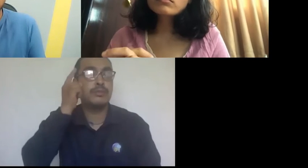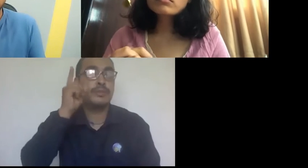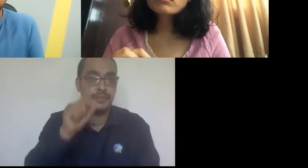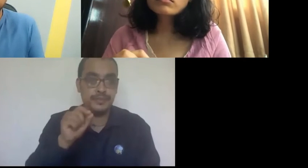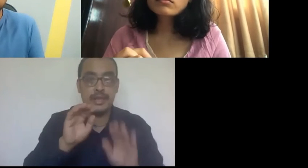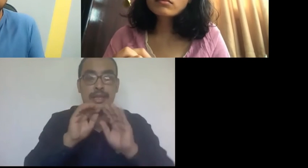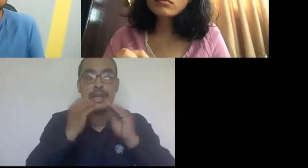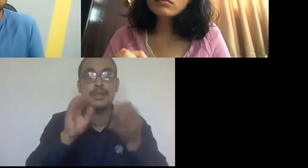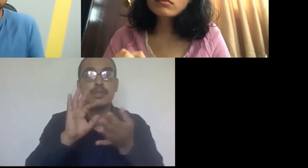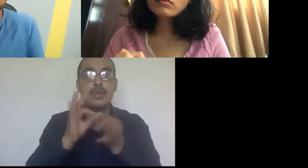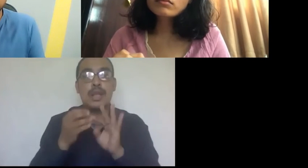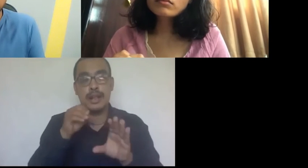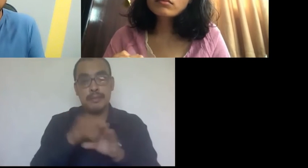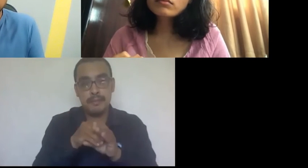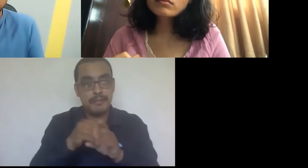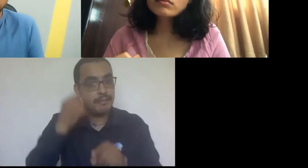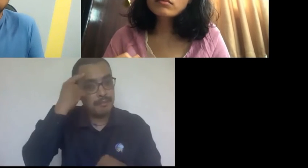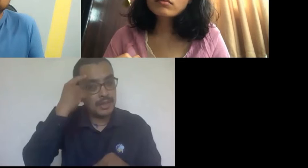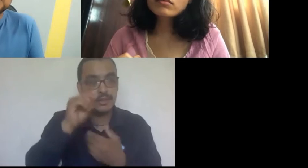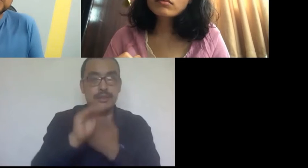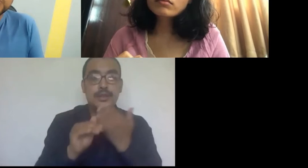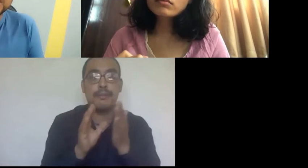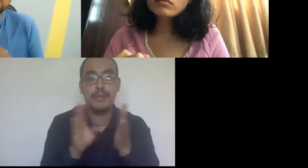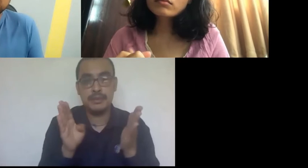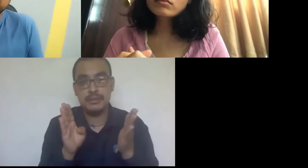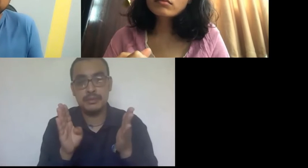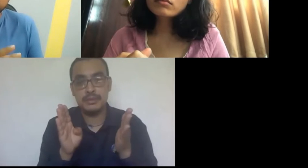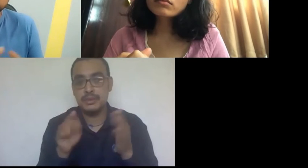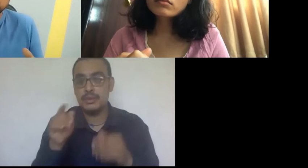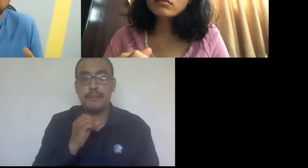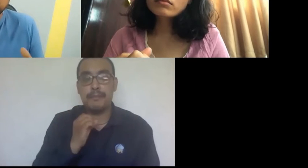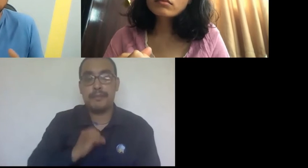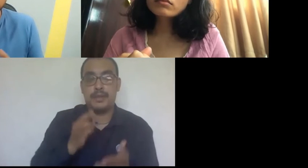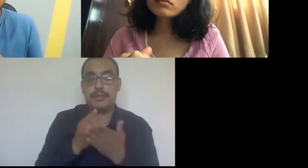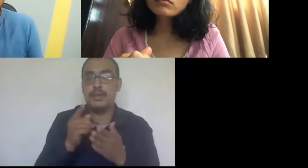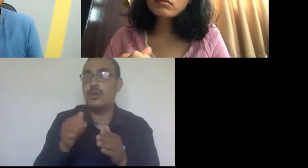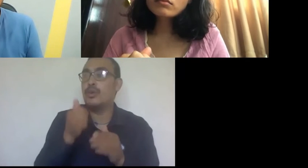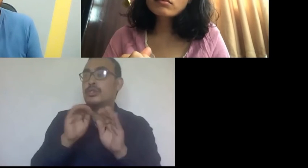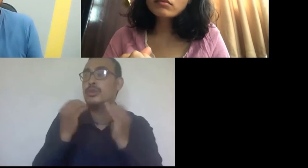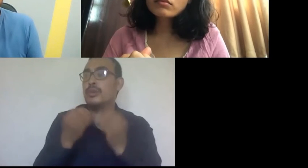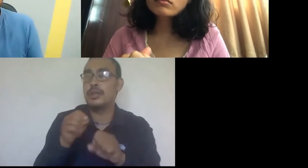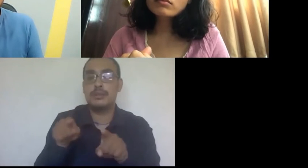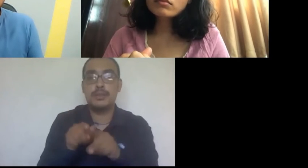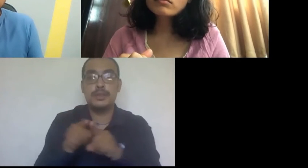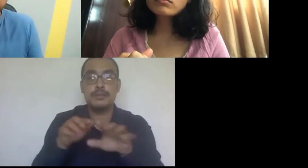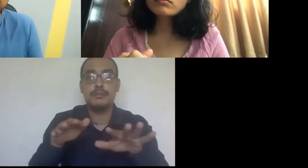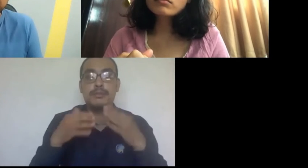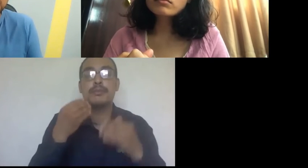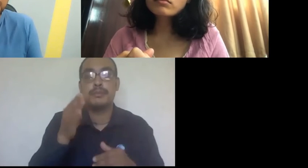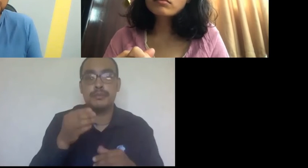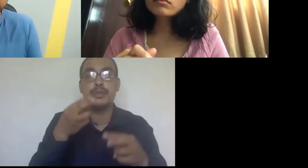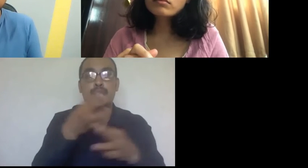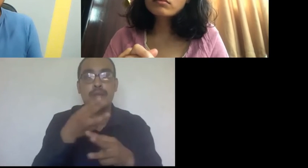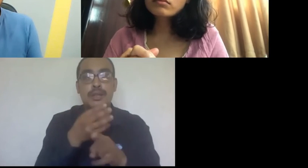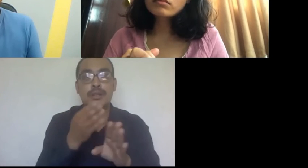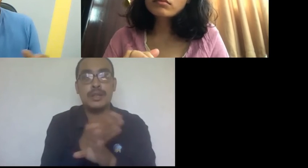मिडियामा, जसले गर्दाखेरि चाहिँ मानसिक रूपमा त्यो पीडित मात्रै होइन अरू समुदायलाई पनि असर पारिरहेको हुन्छ होइन. जस्तो उदाहरण अघि